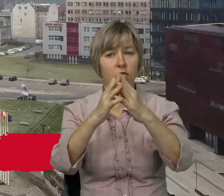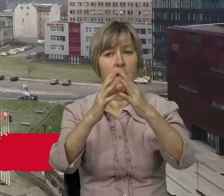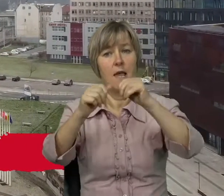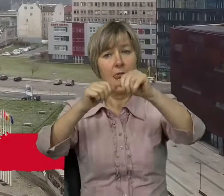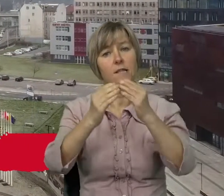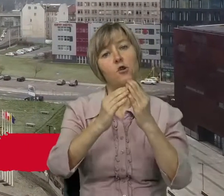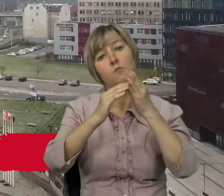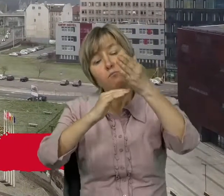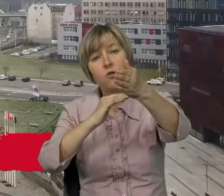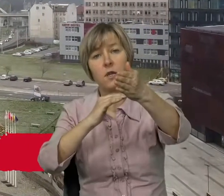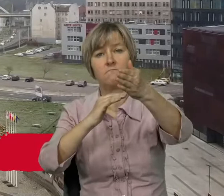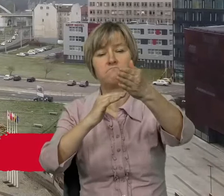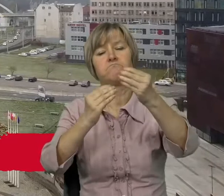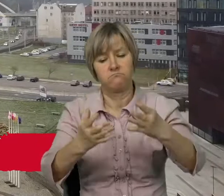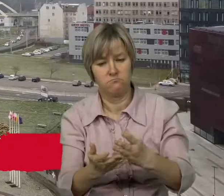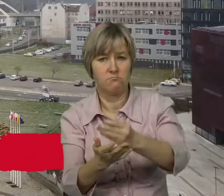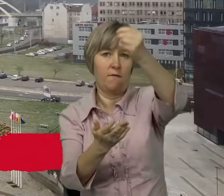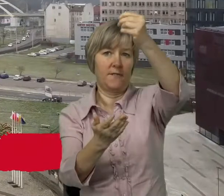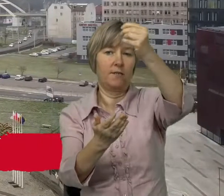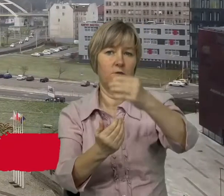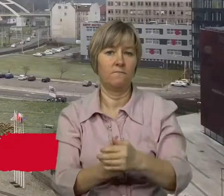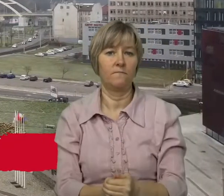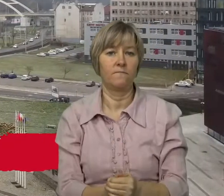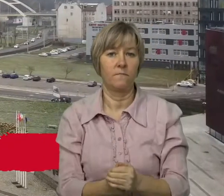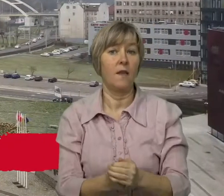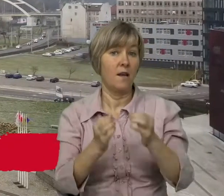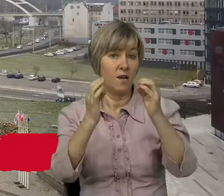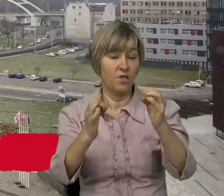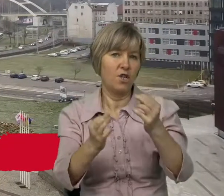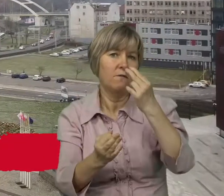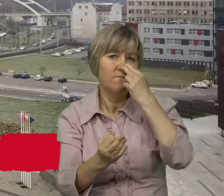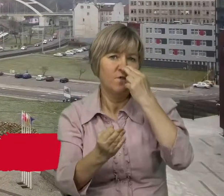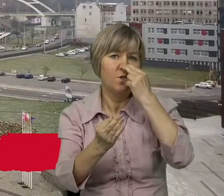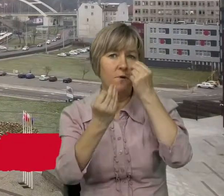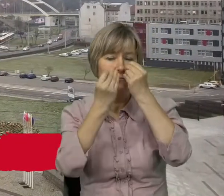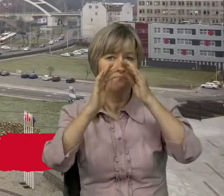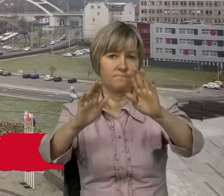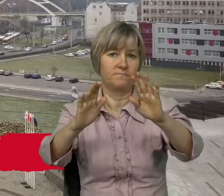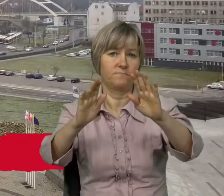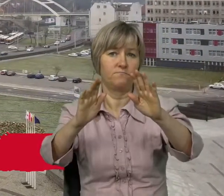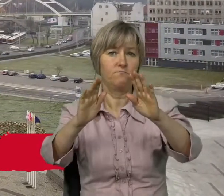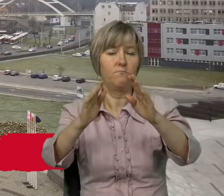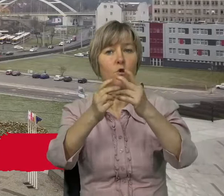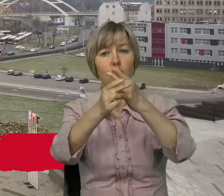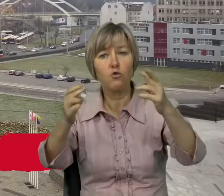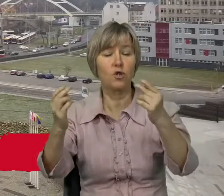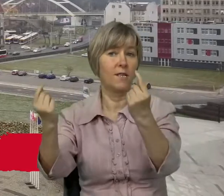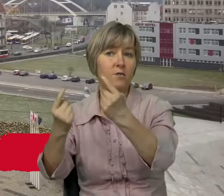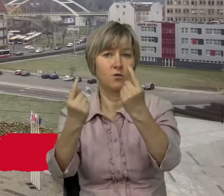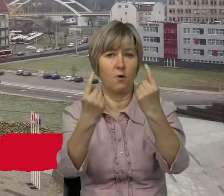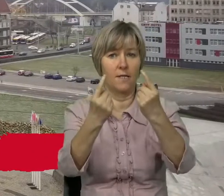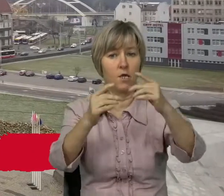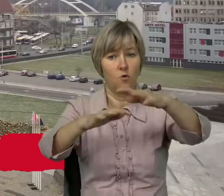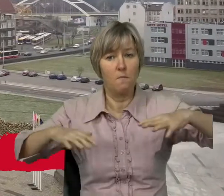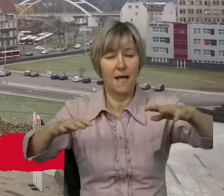jest miejscem, które jest świadkiem wielu różnych wydarzeń. To przecież tutaj, na Placu Solidarności, z